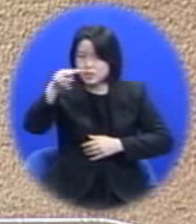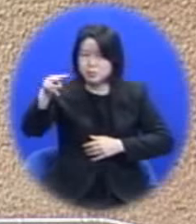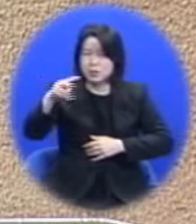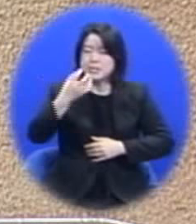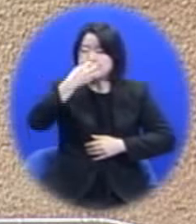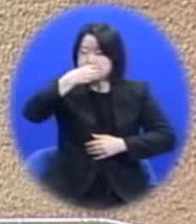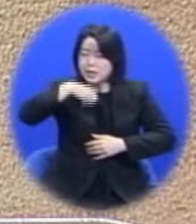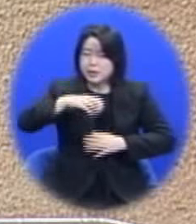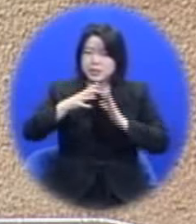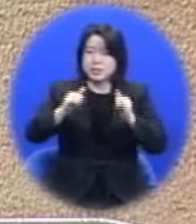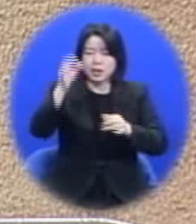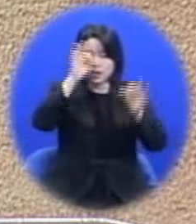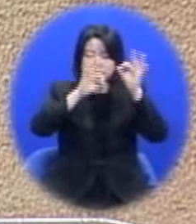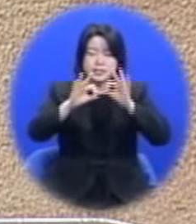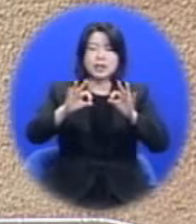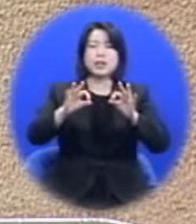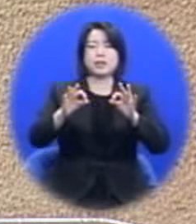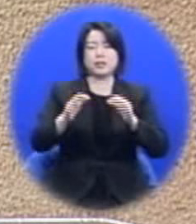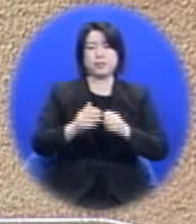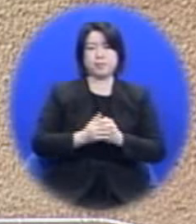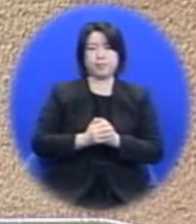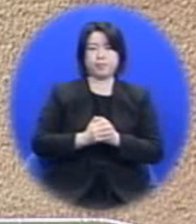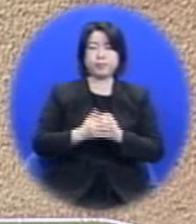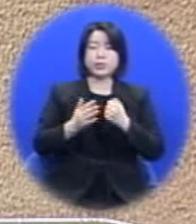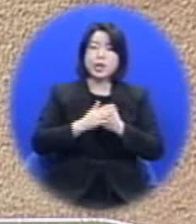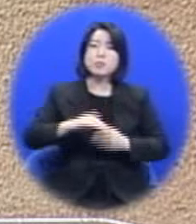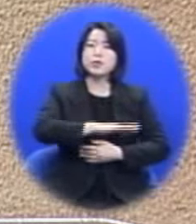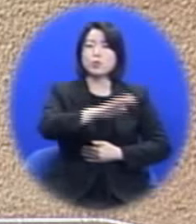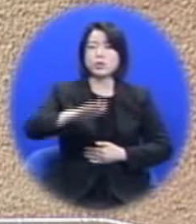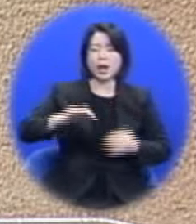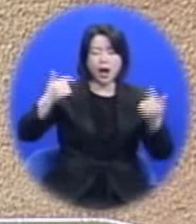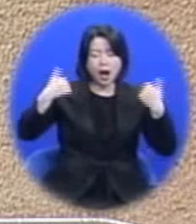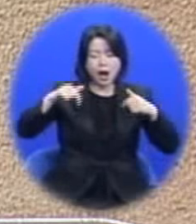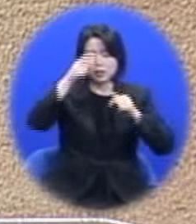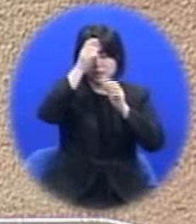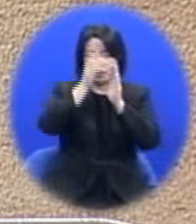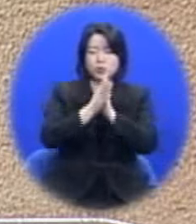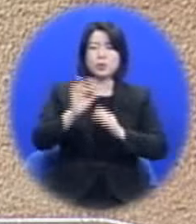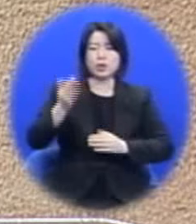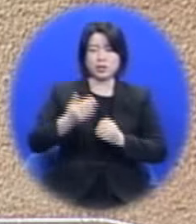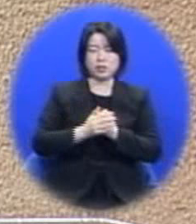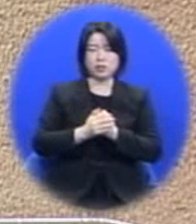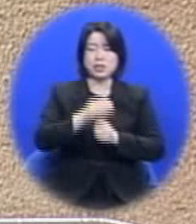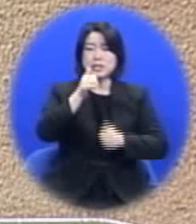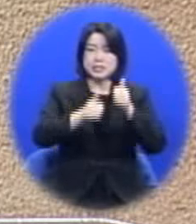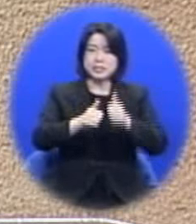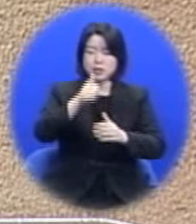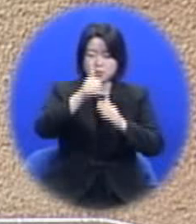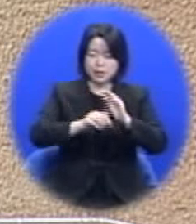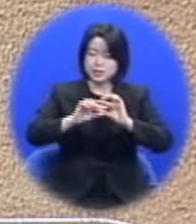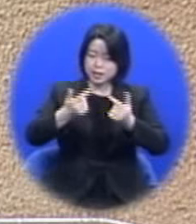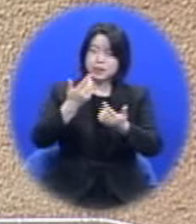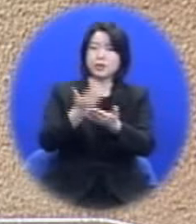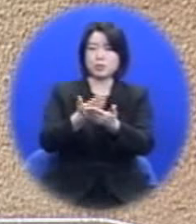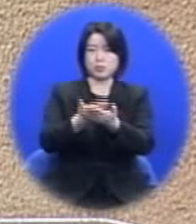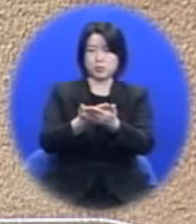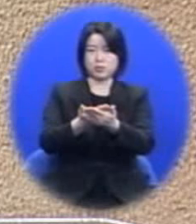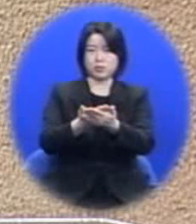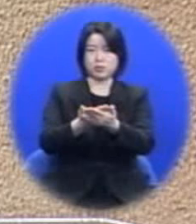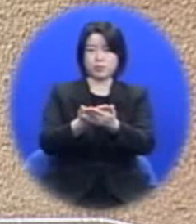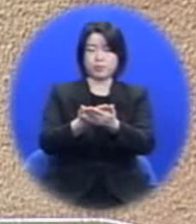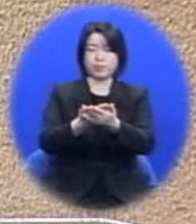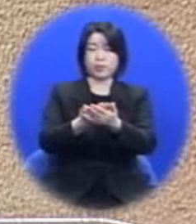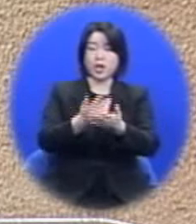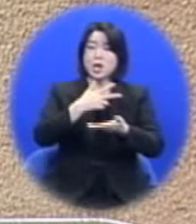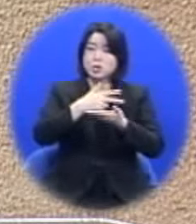찾나니. 여러분, 그래서 우리가 항상 기도해야 돼요. 시험에 들게 하지 마옵소서.